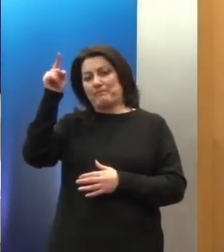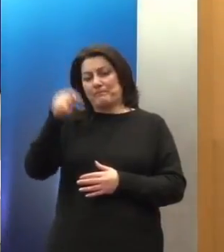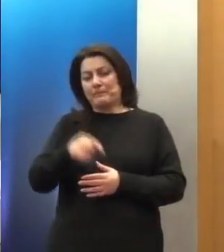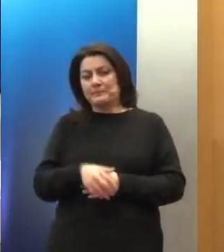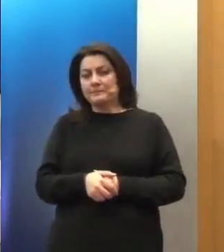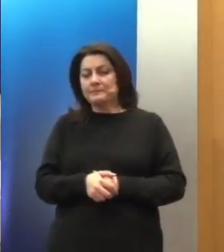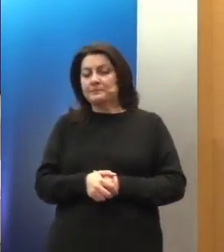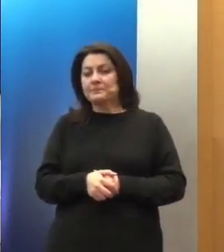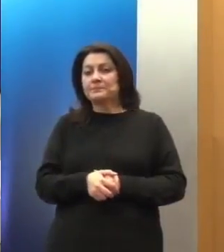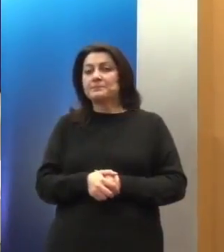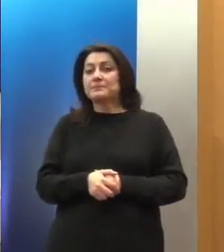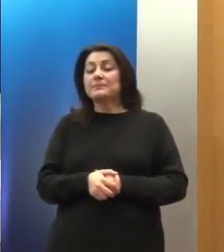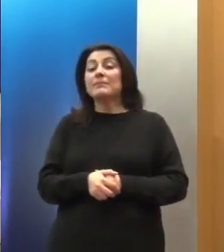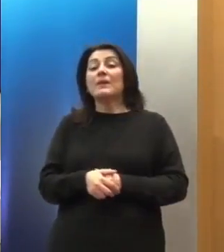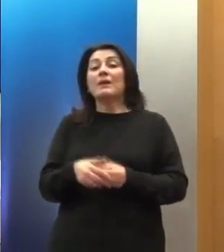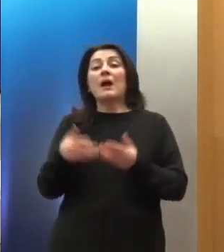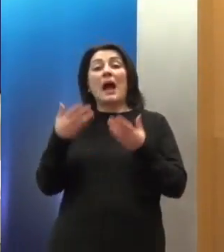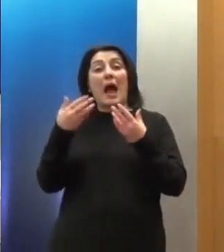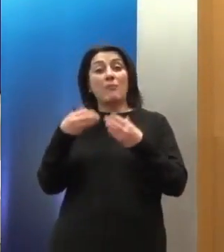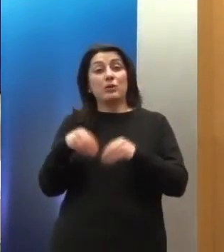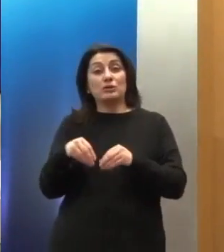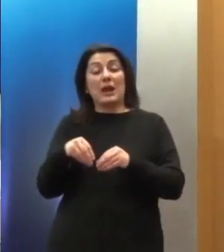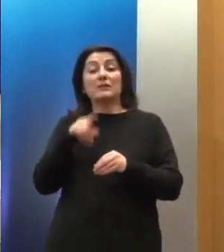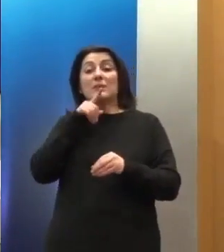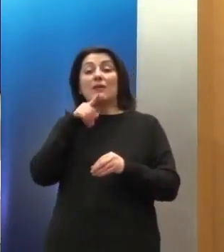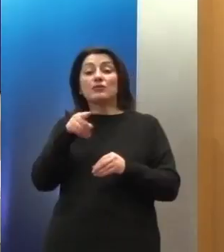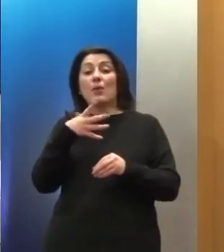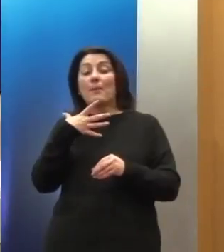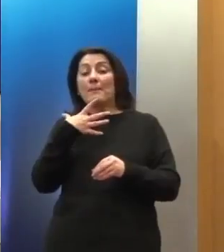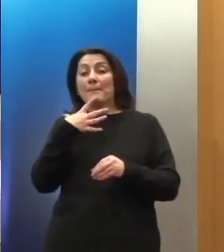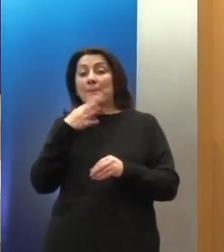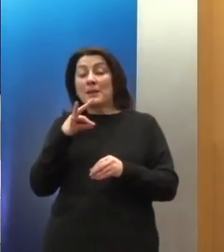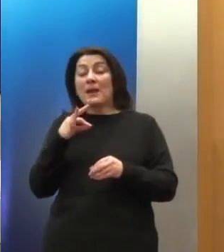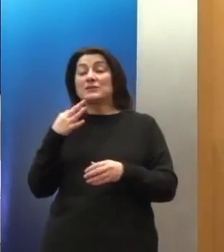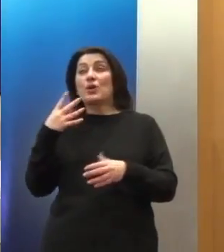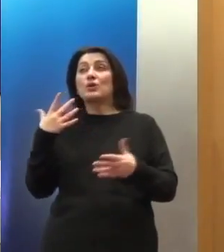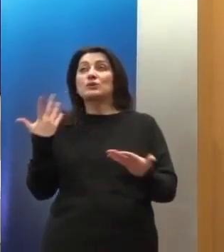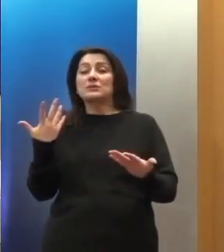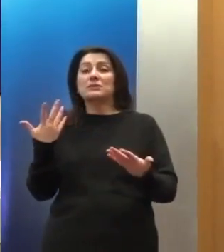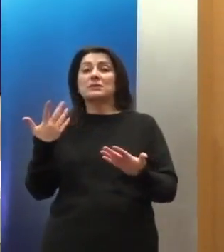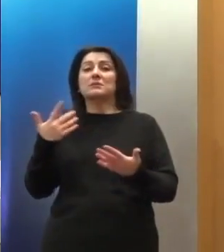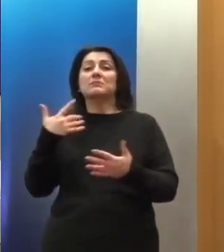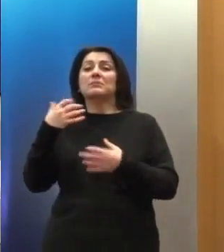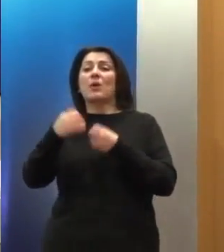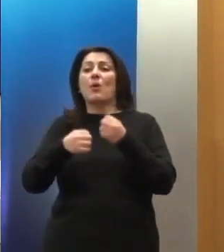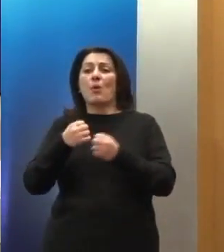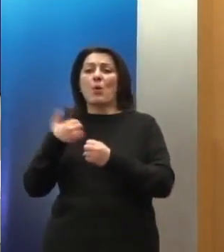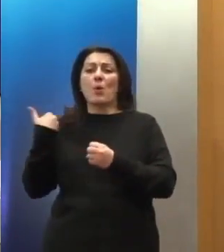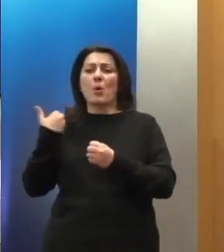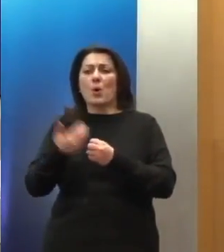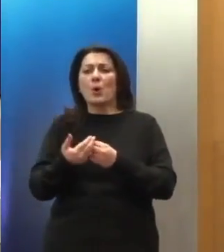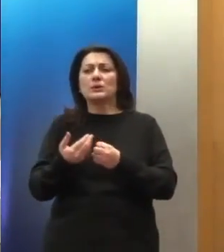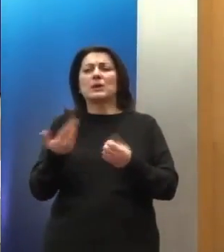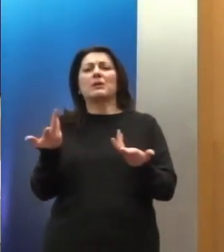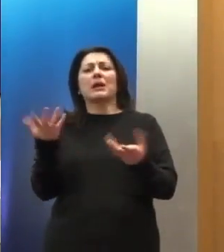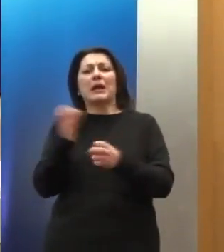Και είναι το αποτέλεσμα κινητοποίησης επί δεκαετίας, λέγεται The